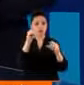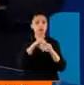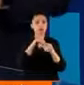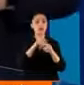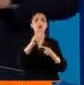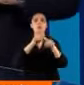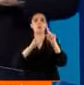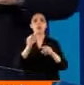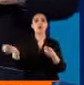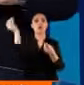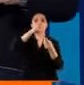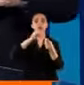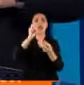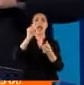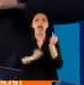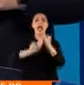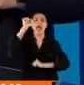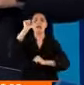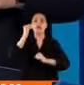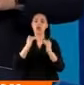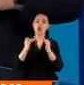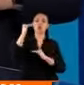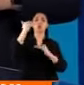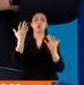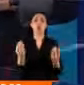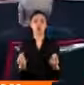politika faizi enflasyonun üzerinde tutulacak.